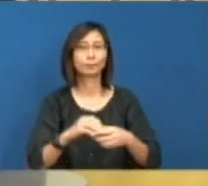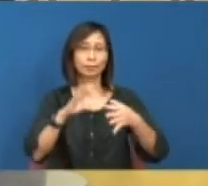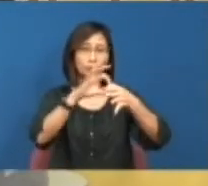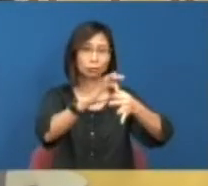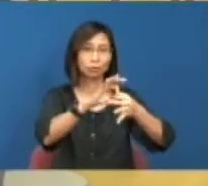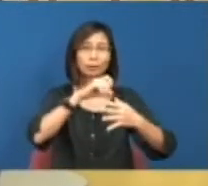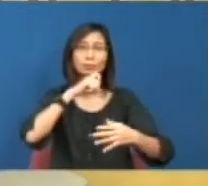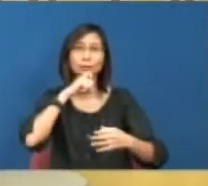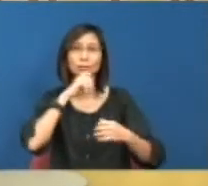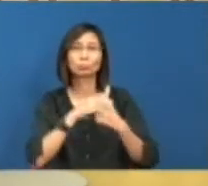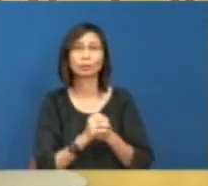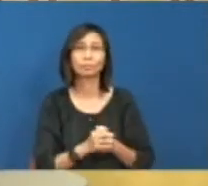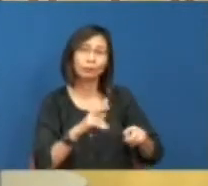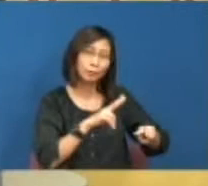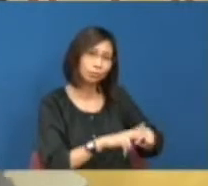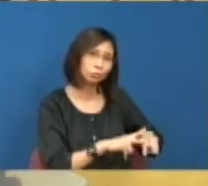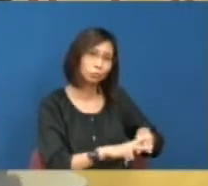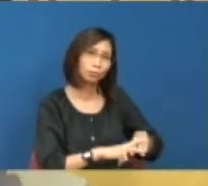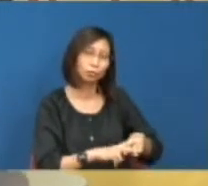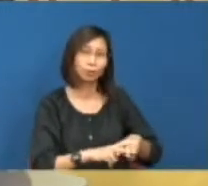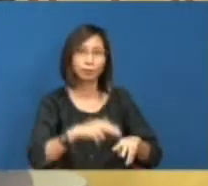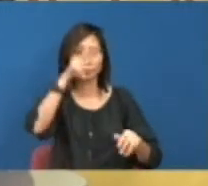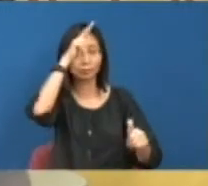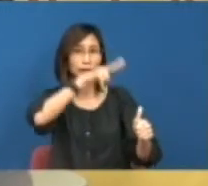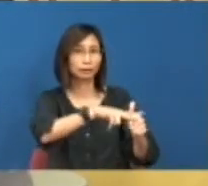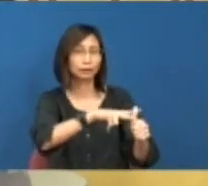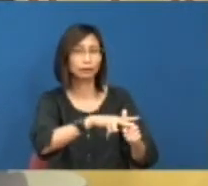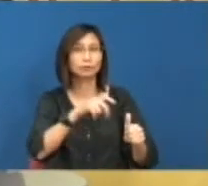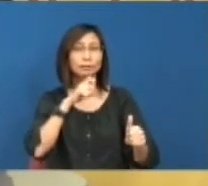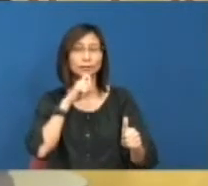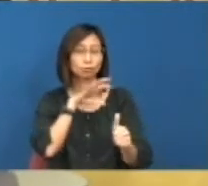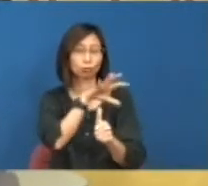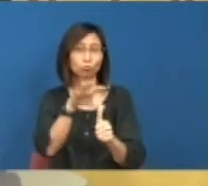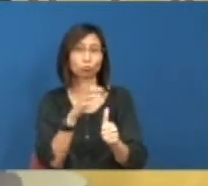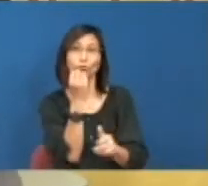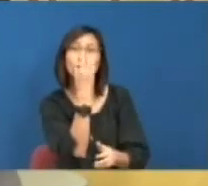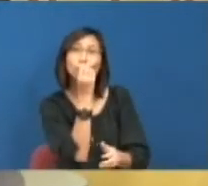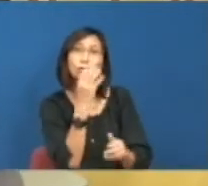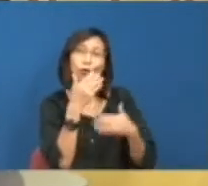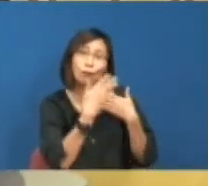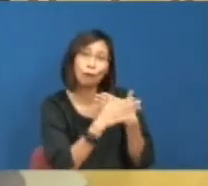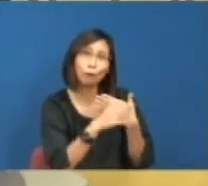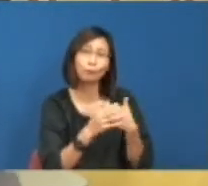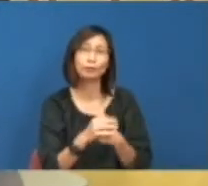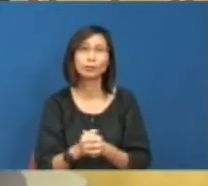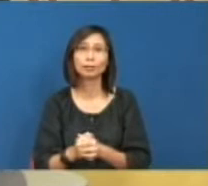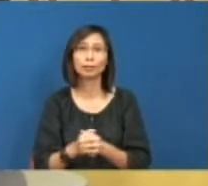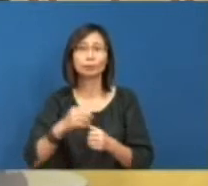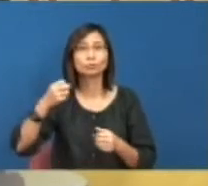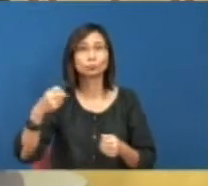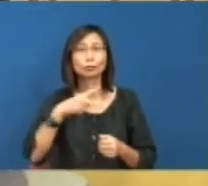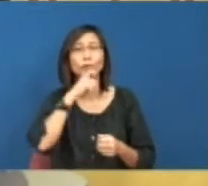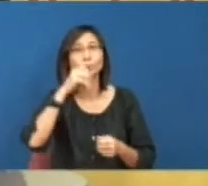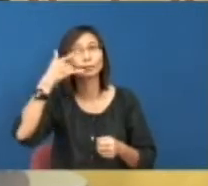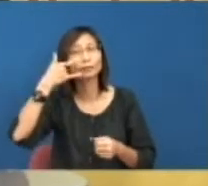言之就係話，中共除咗喺政治上要操弄香港，保障佢一黨專政之外，亦都有一個新嘅作用，就係話佢